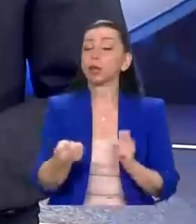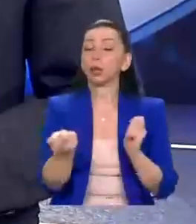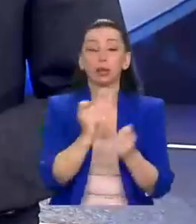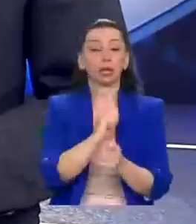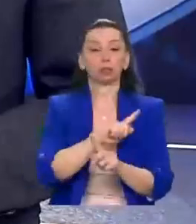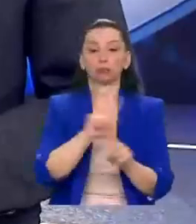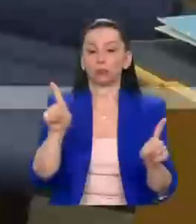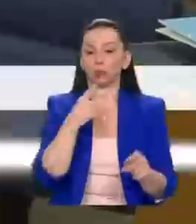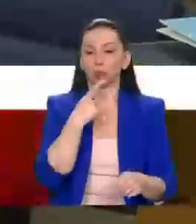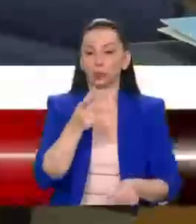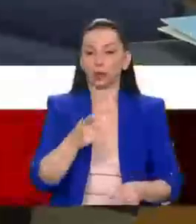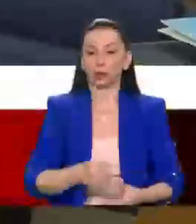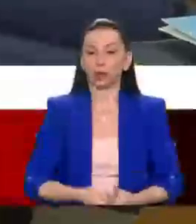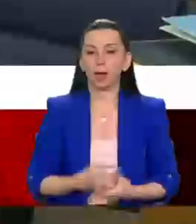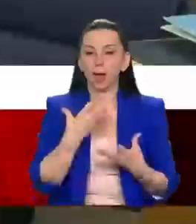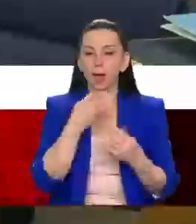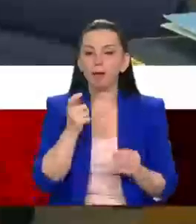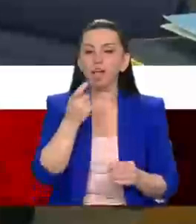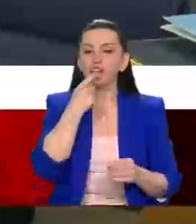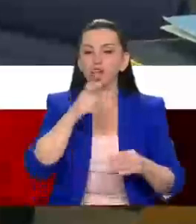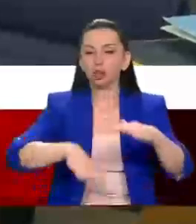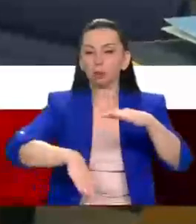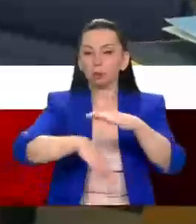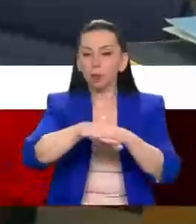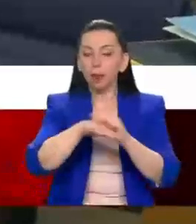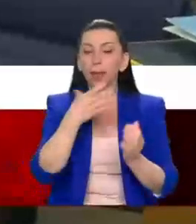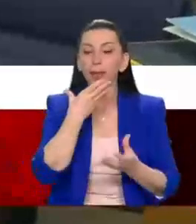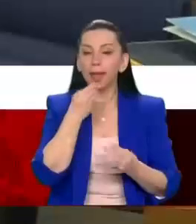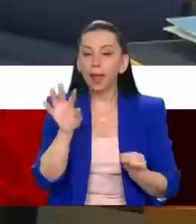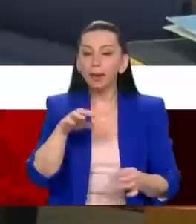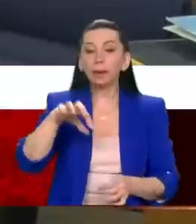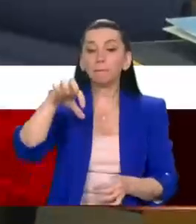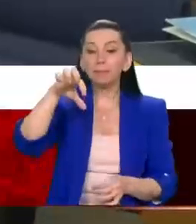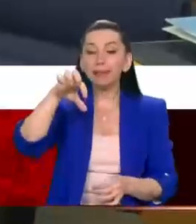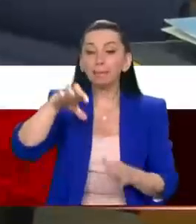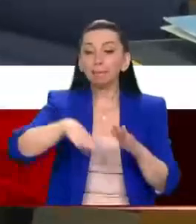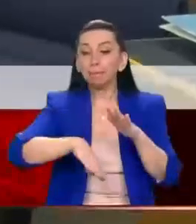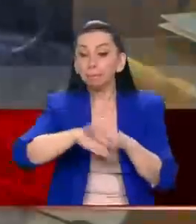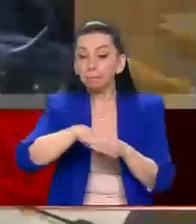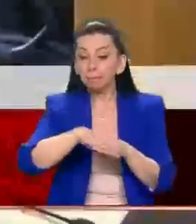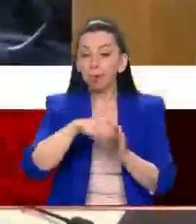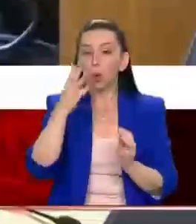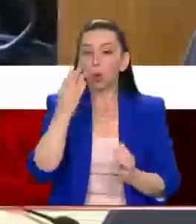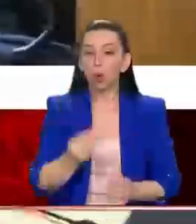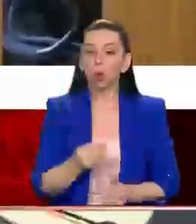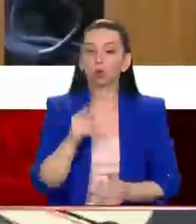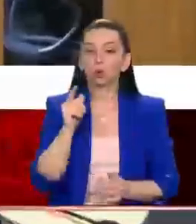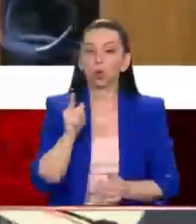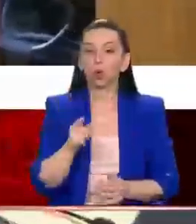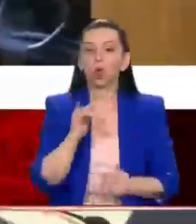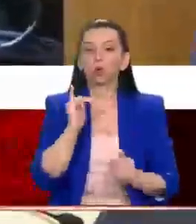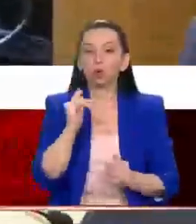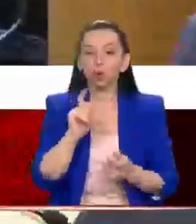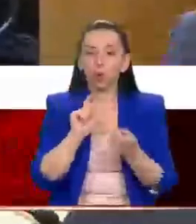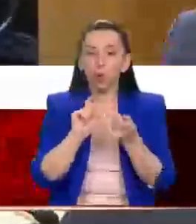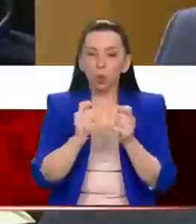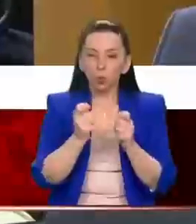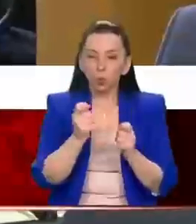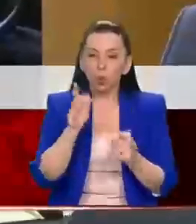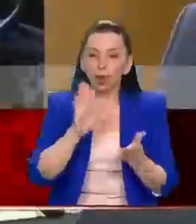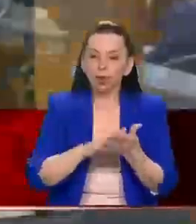dedi. Emeklilikte yaşa takılanları, emeklilikte prime takılanları haline getiriyorlar. İstismar argümanları